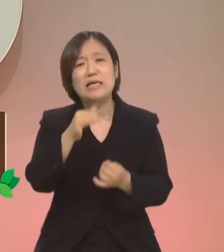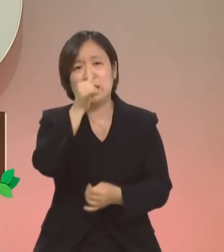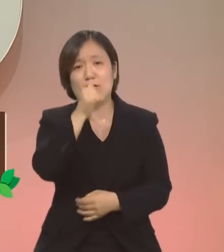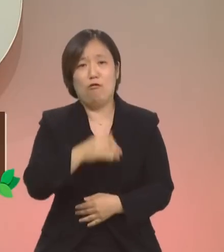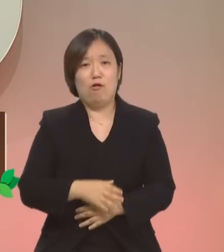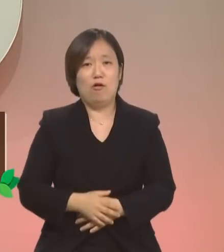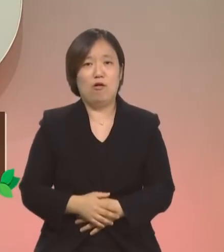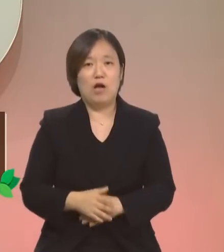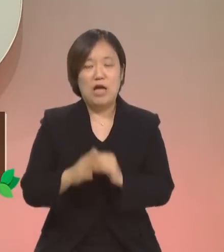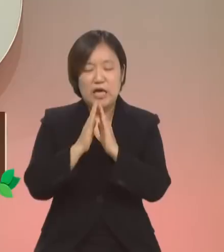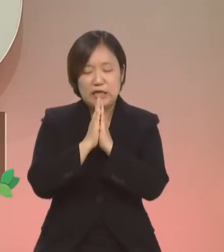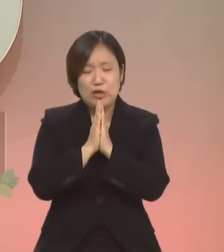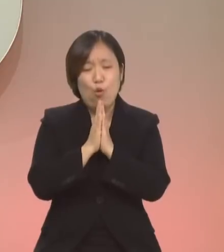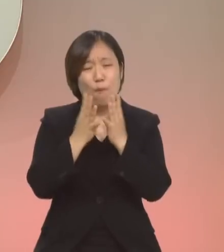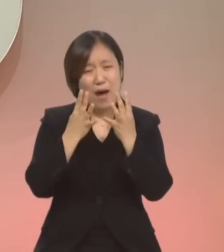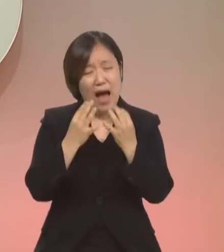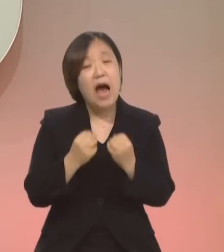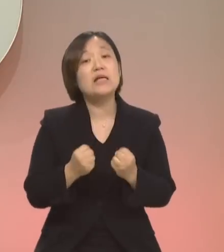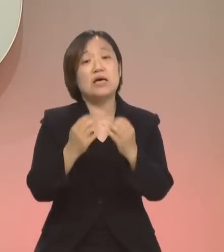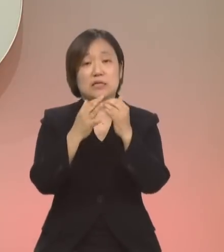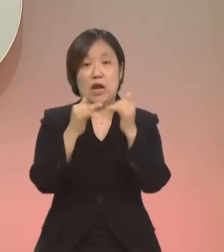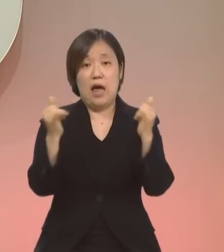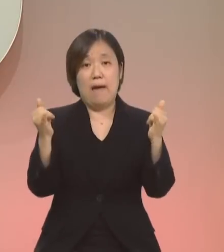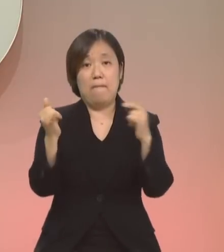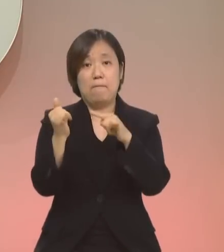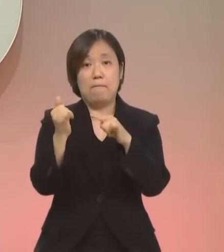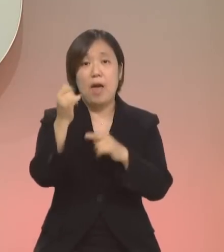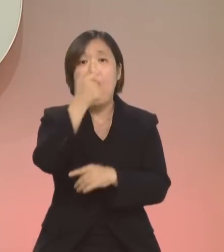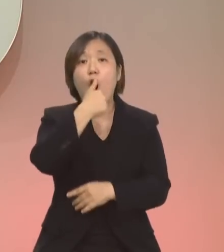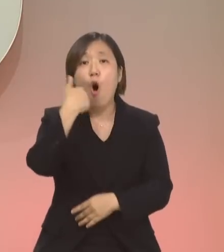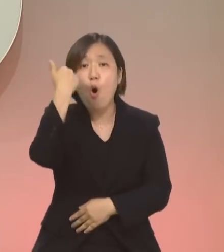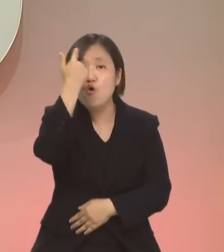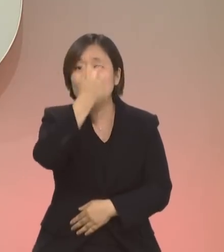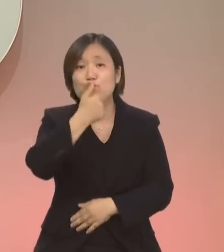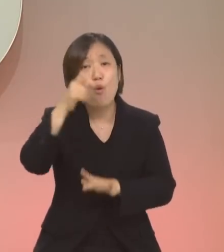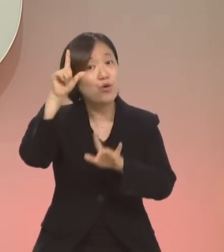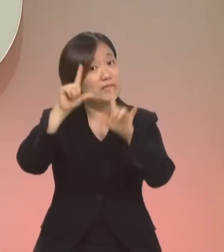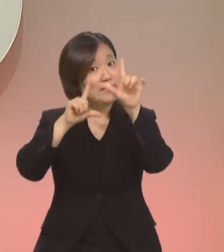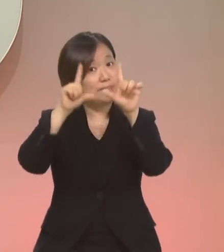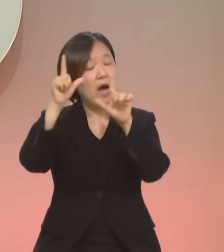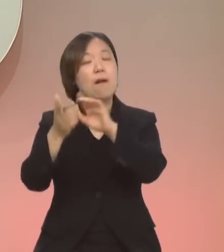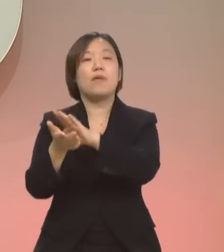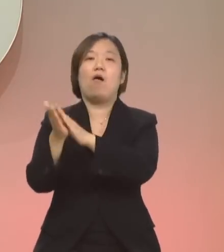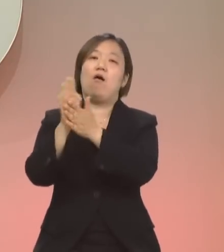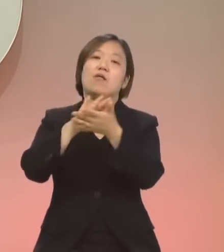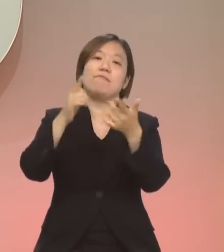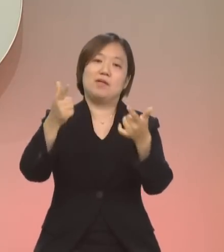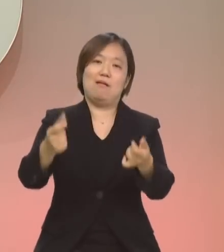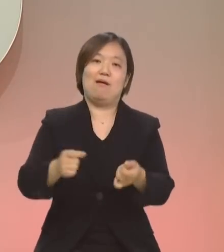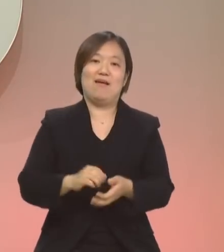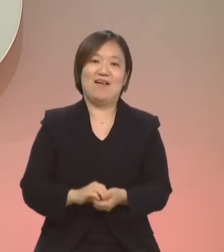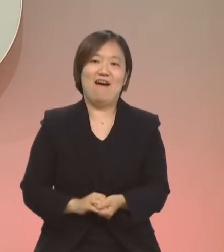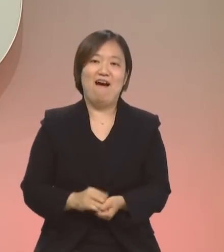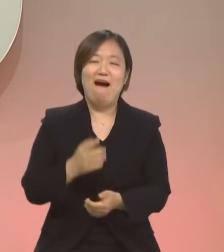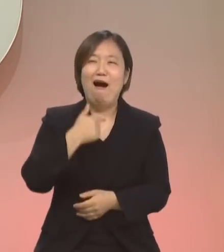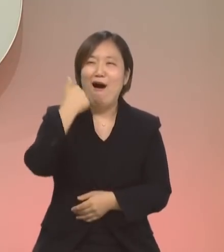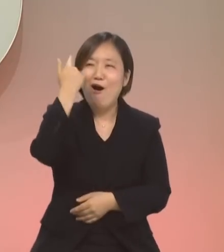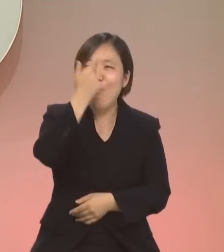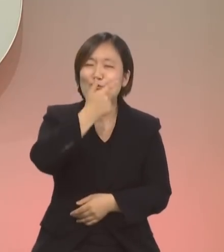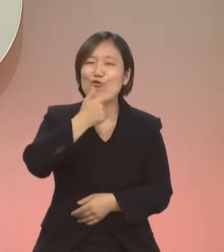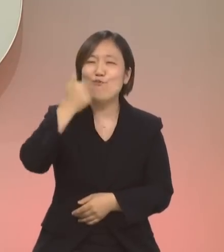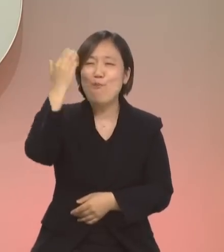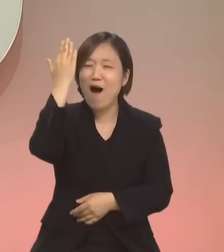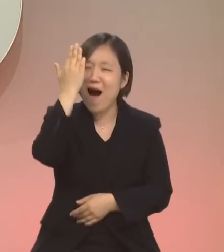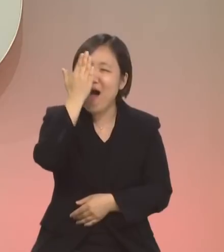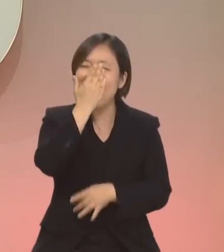기도를 많이 하시는 분들이 확실히 얼굴에 관상이 변합니다 점점 얼굴이 맑고